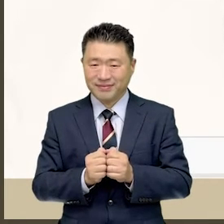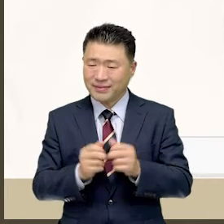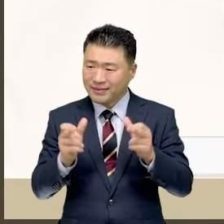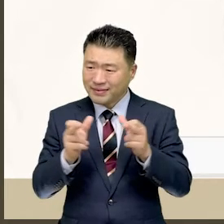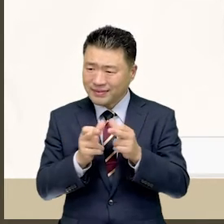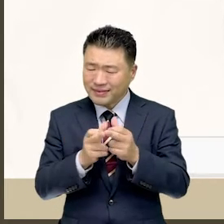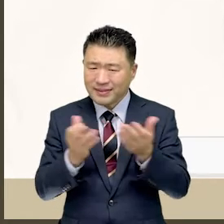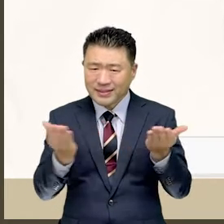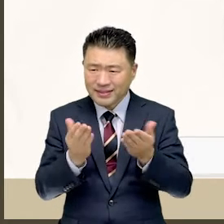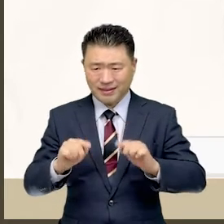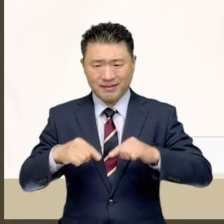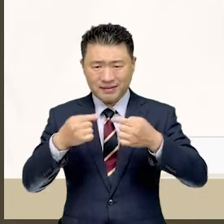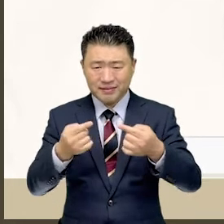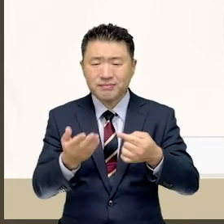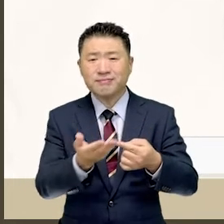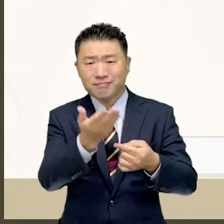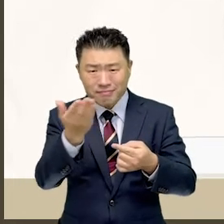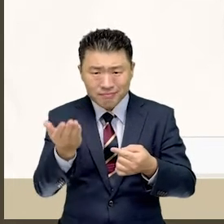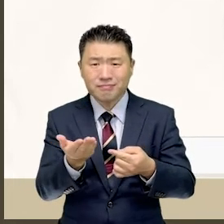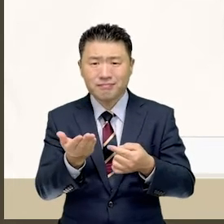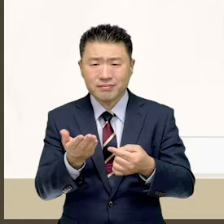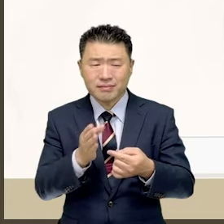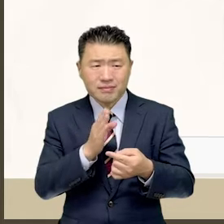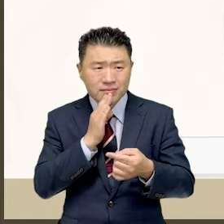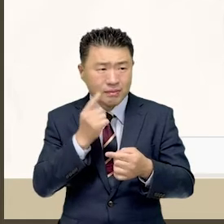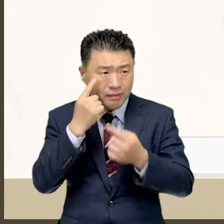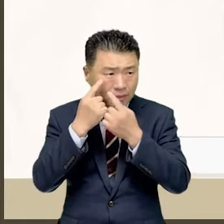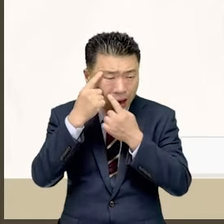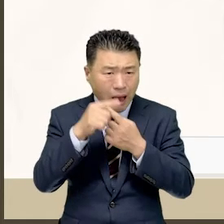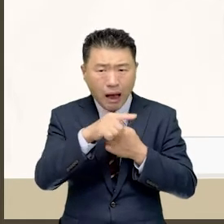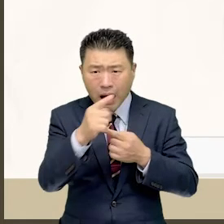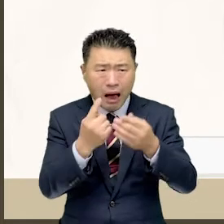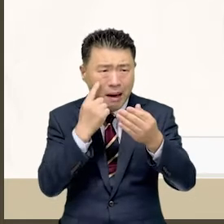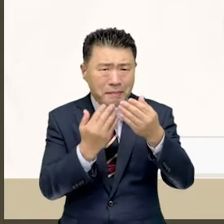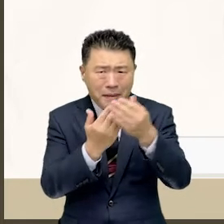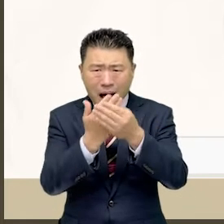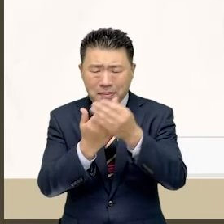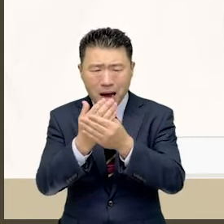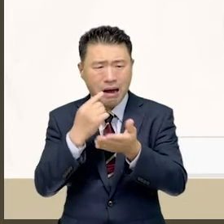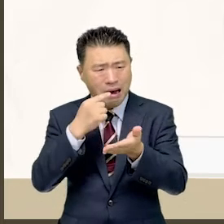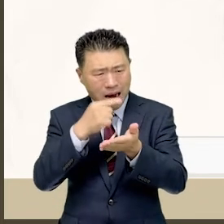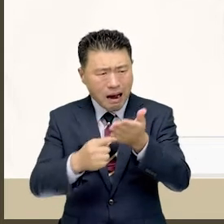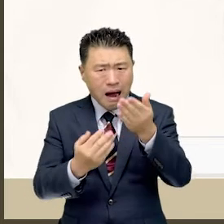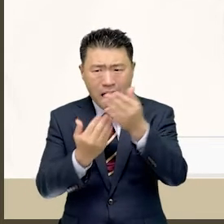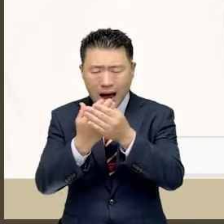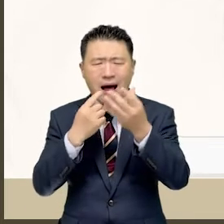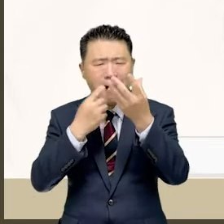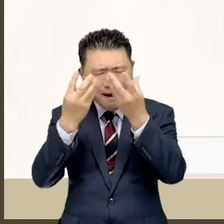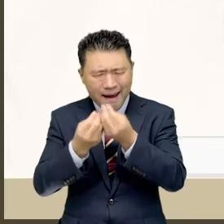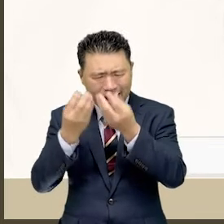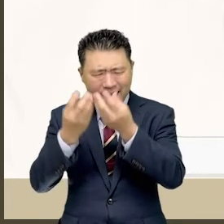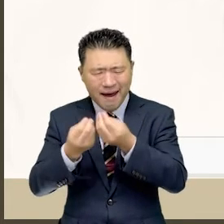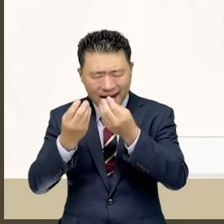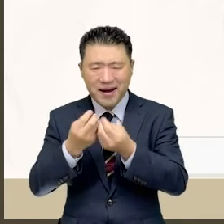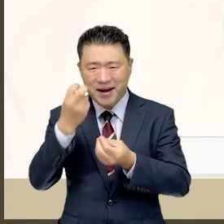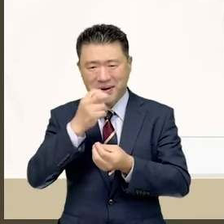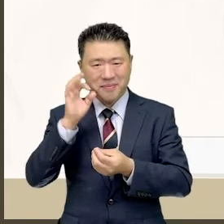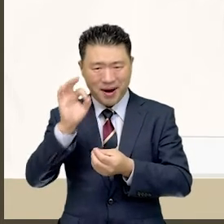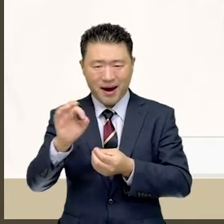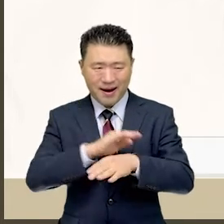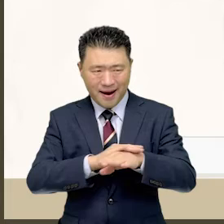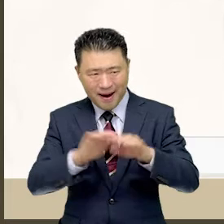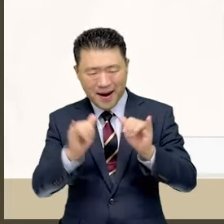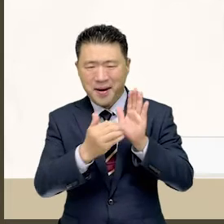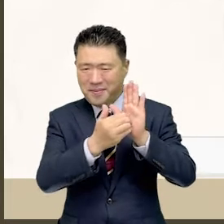사업에 참여하는 여러분을 위해 현장에서 자주 발생하는 재해의 유형을 사례와 함께 살펴보고 재해를 예방할 수